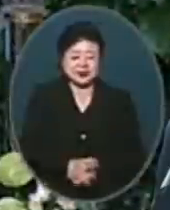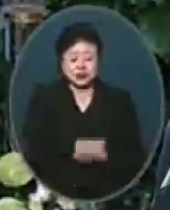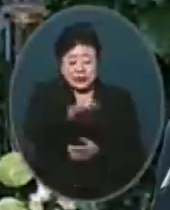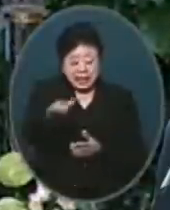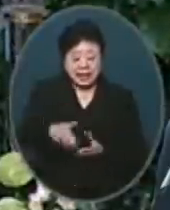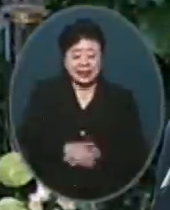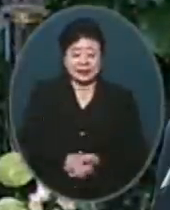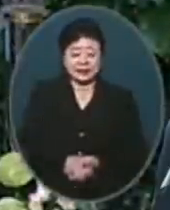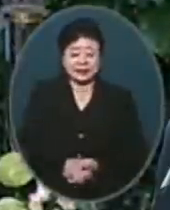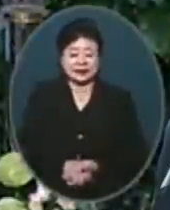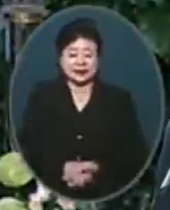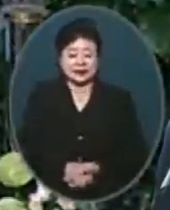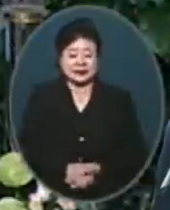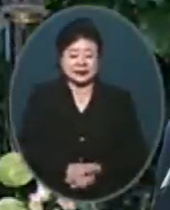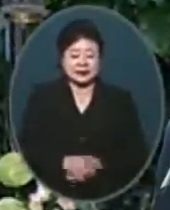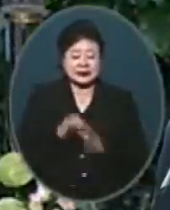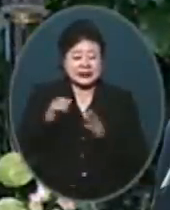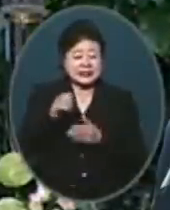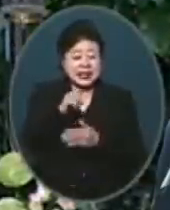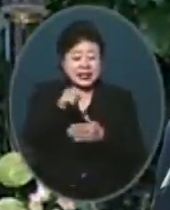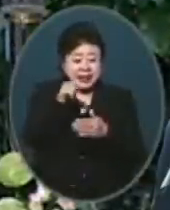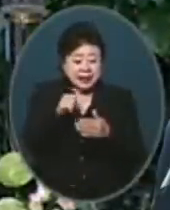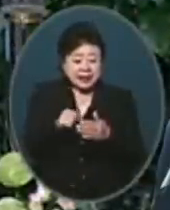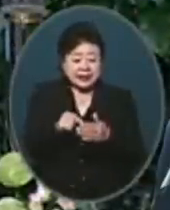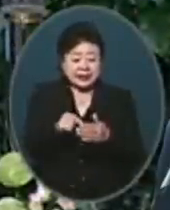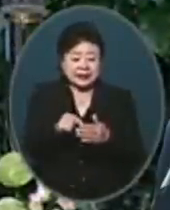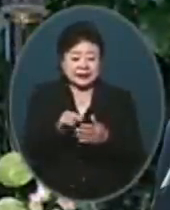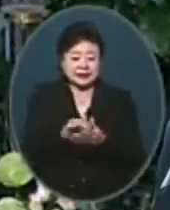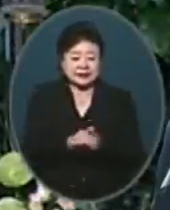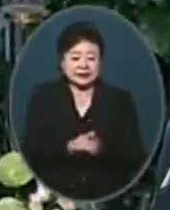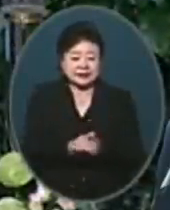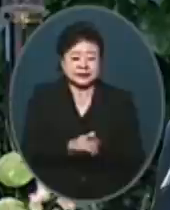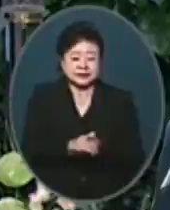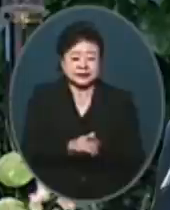우리가 이 세상에